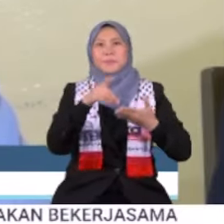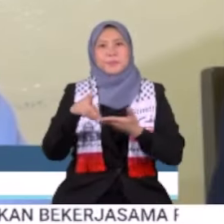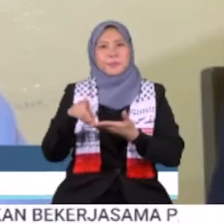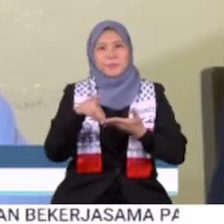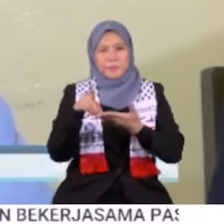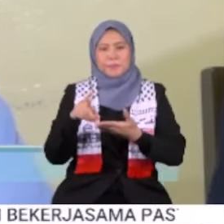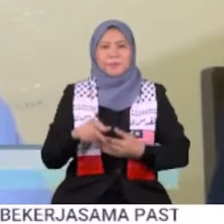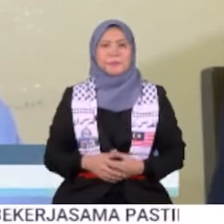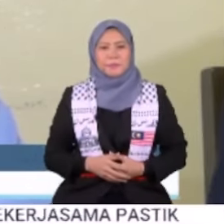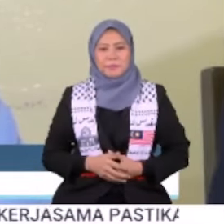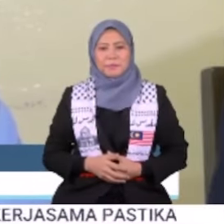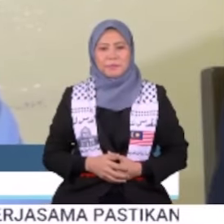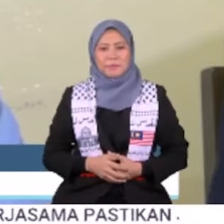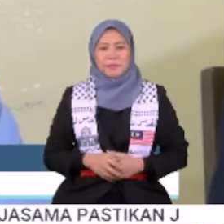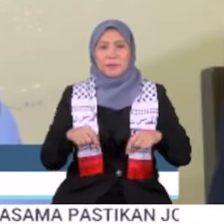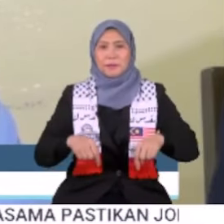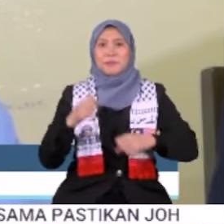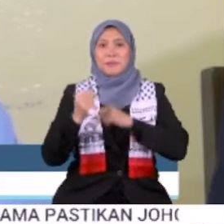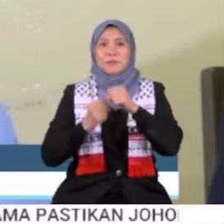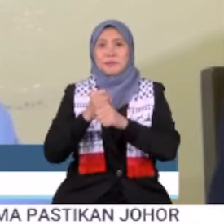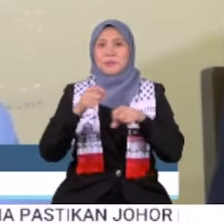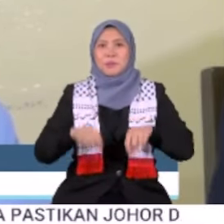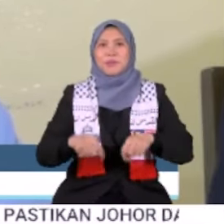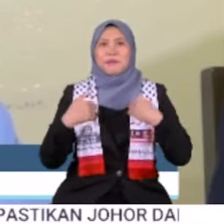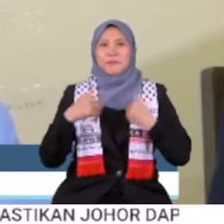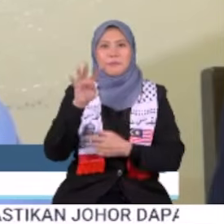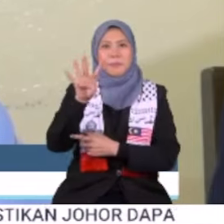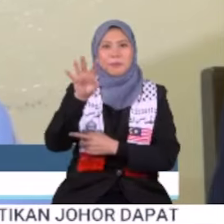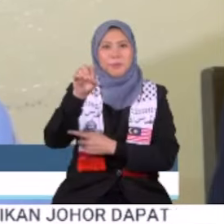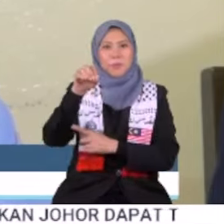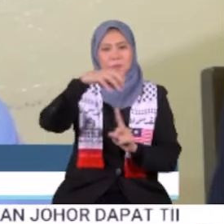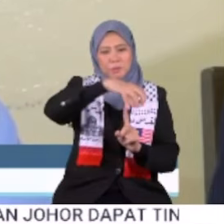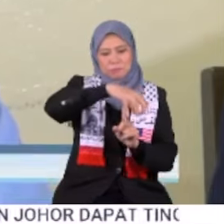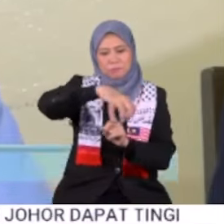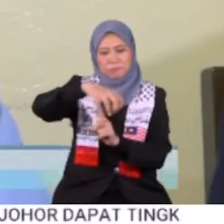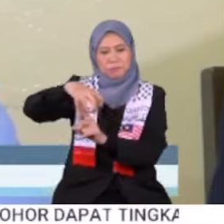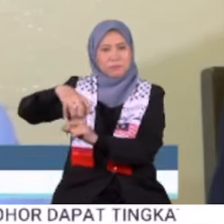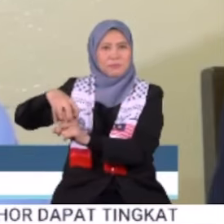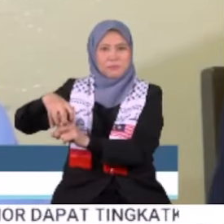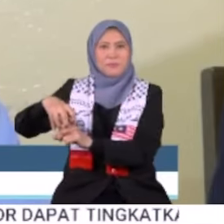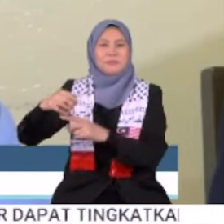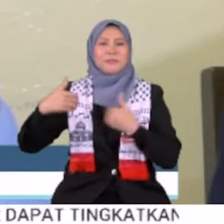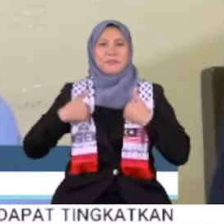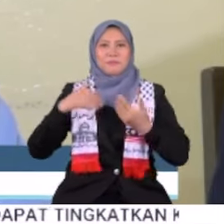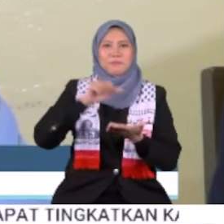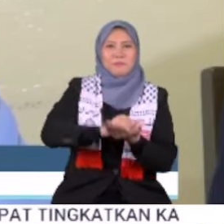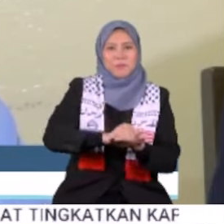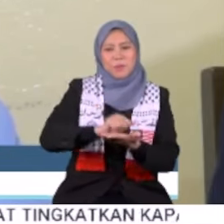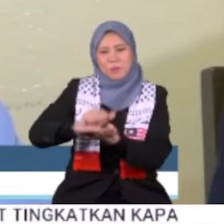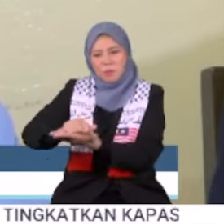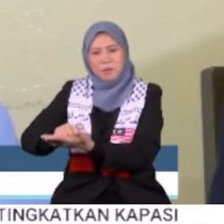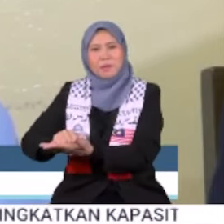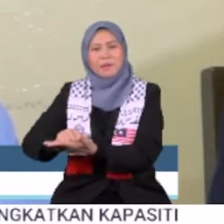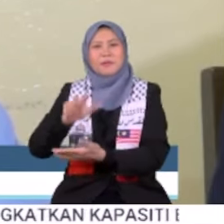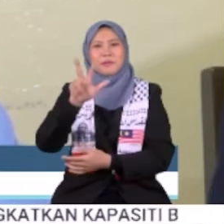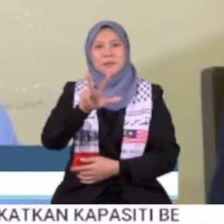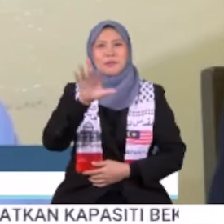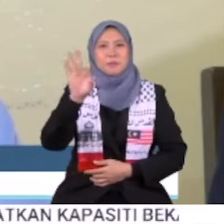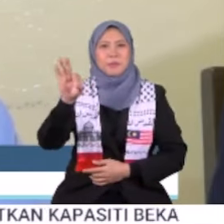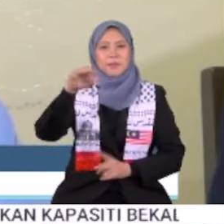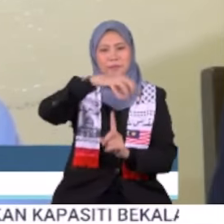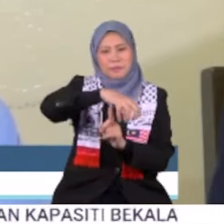Kita jangkakan tahun ini dia akan melebihi 40 gerai. Buat masa ini, sudah pun kita mempunyai tempahan untuk